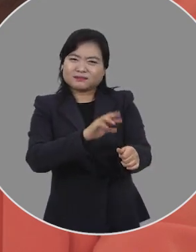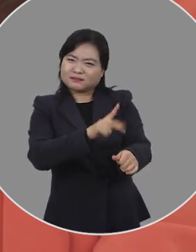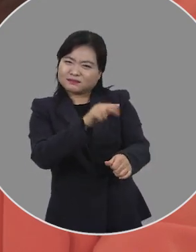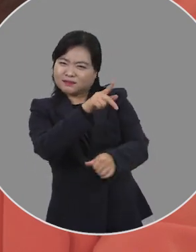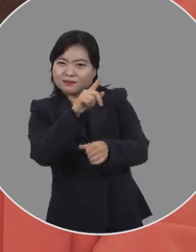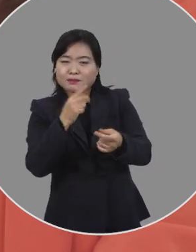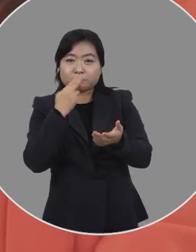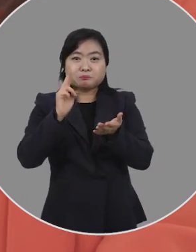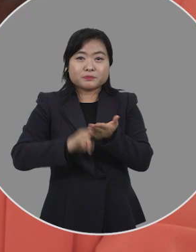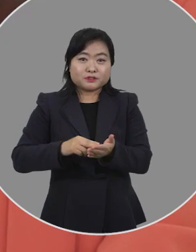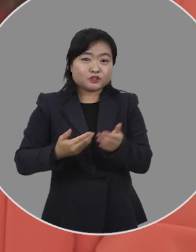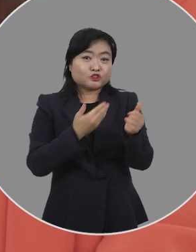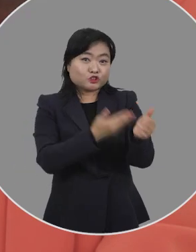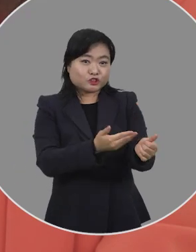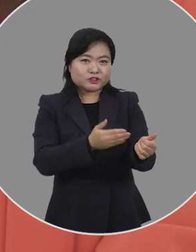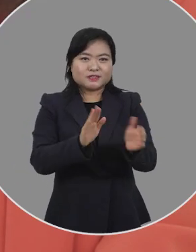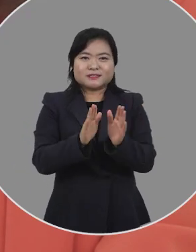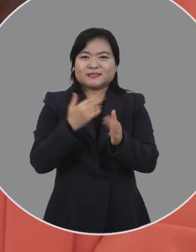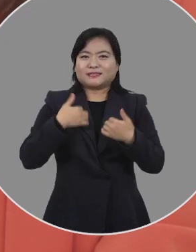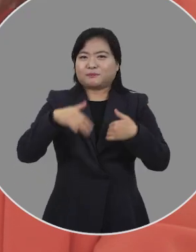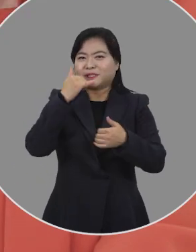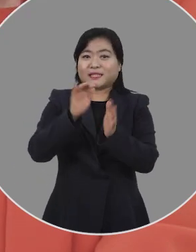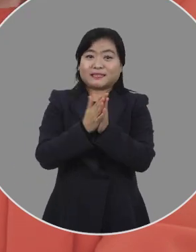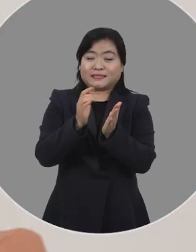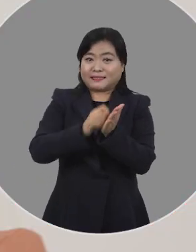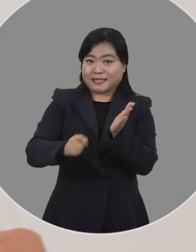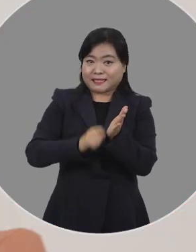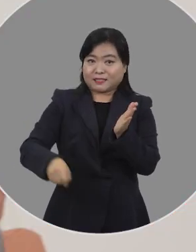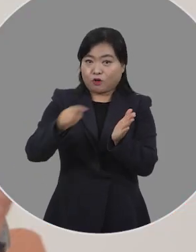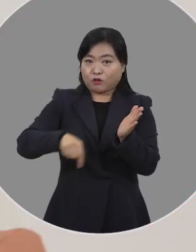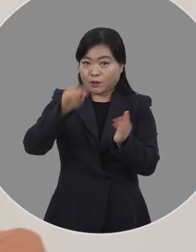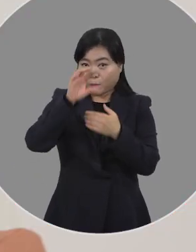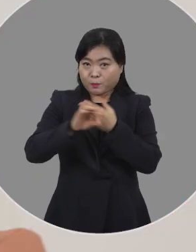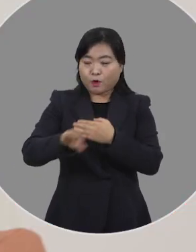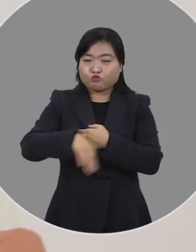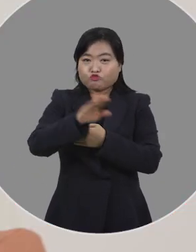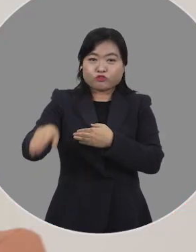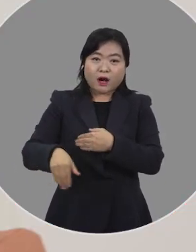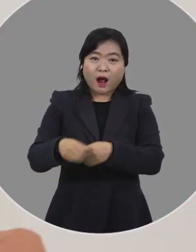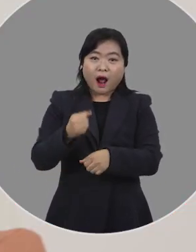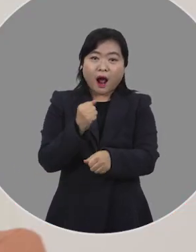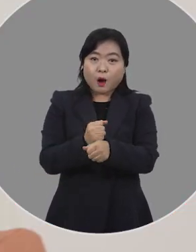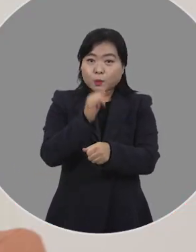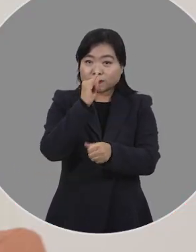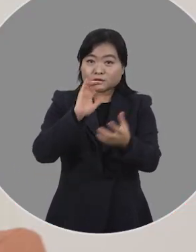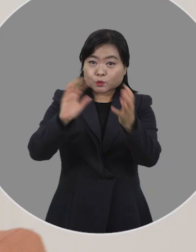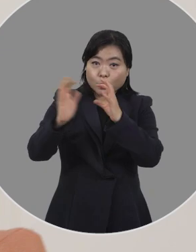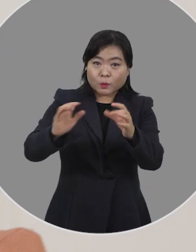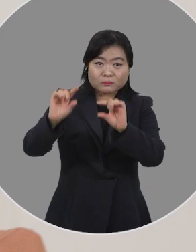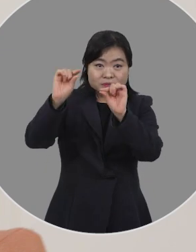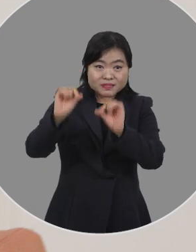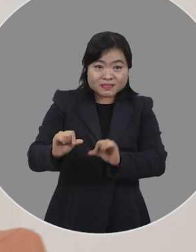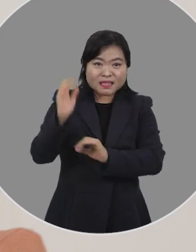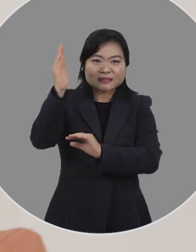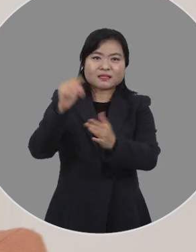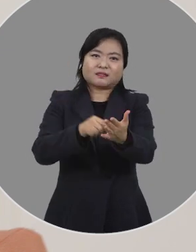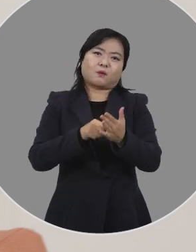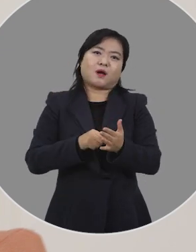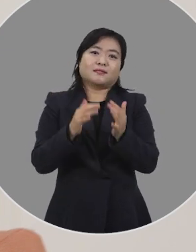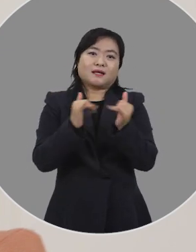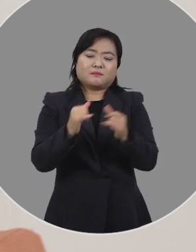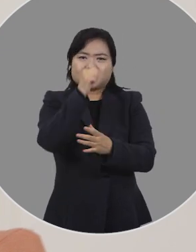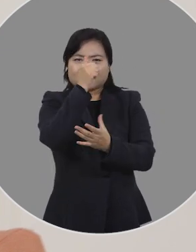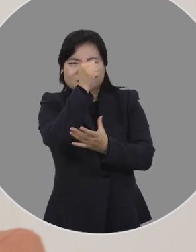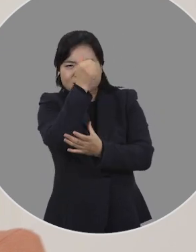주는 그 아주 재미있게 쓴 책이에요. 근데 거기 보면 지금 우리가 하고 있는 얘기와 비슷한 얘기가 나오는데요.